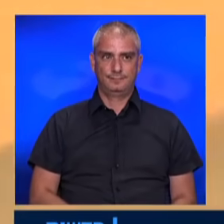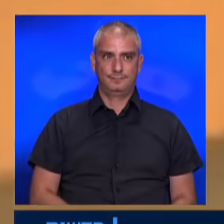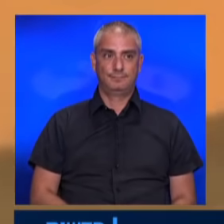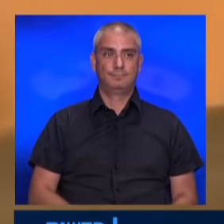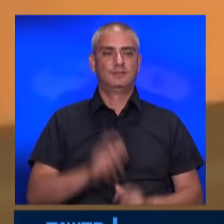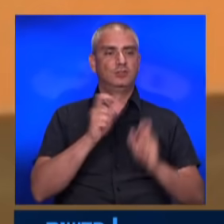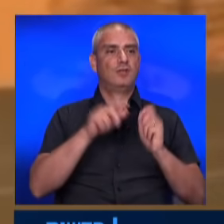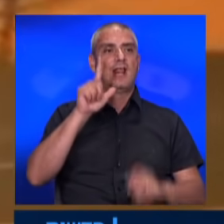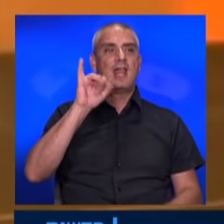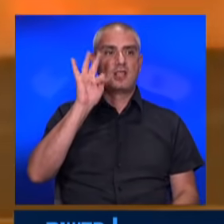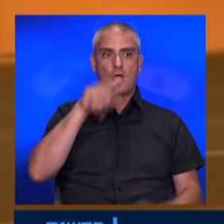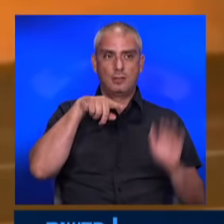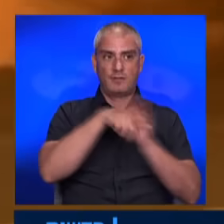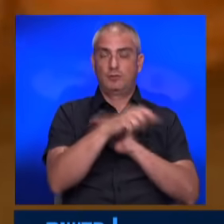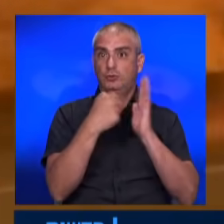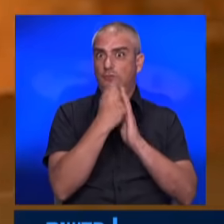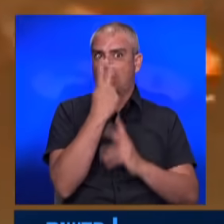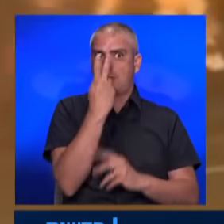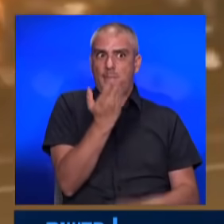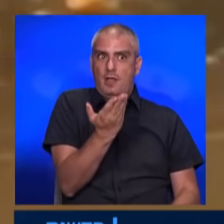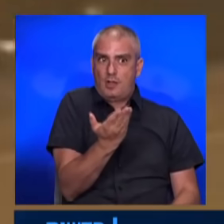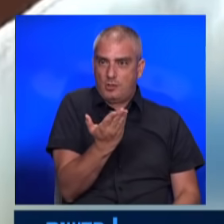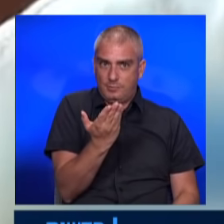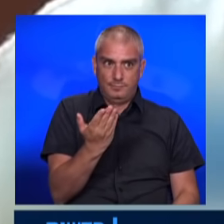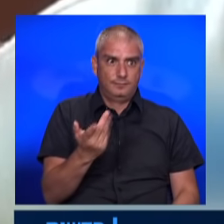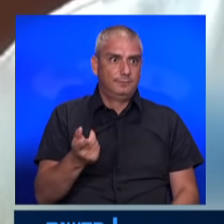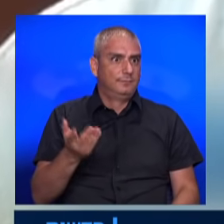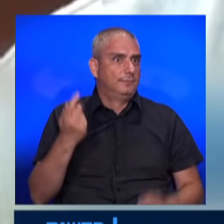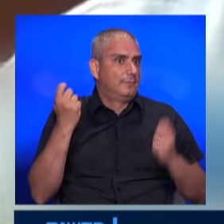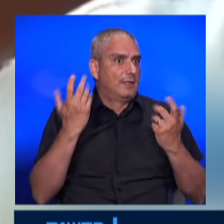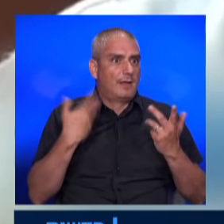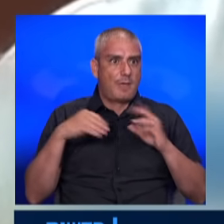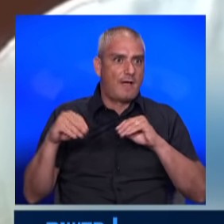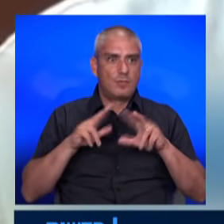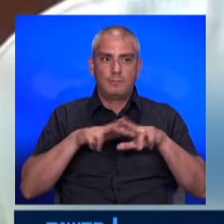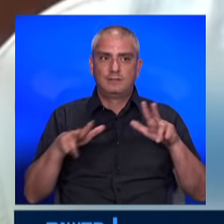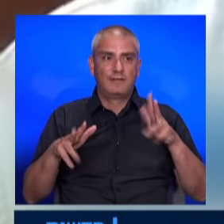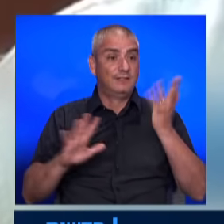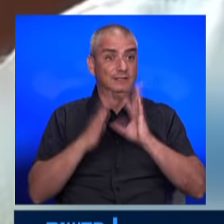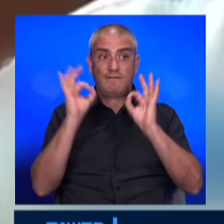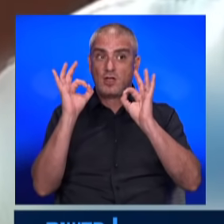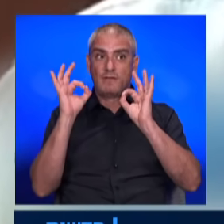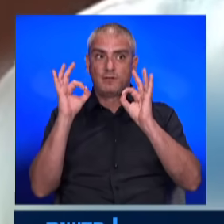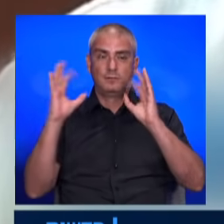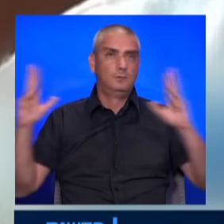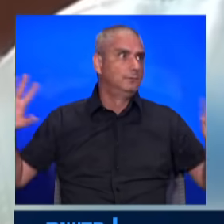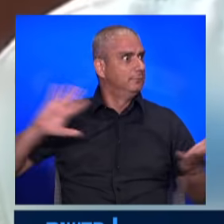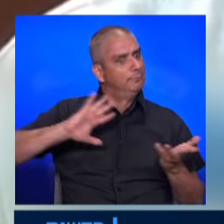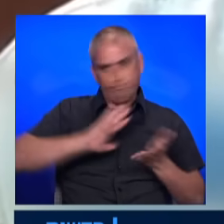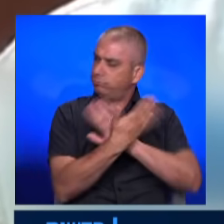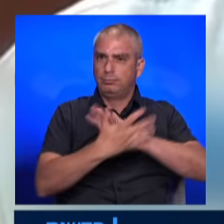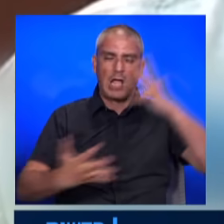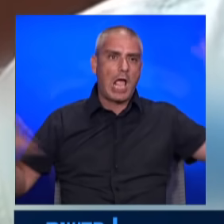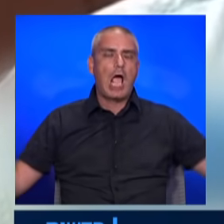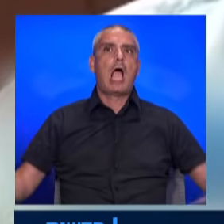תושבי העיר ליטו נמלטו בסוף השבוע מהמראות האלה. It was stunning how quick, you know, we had gone from